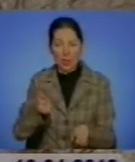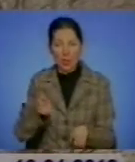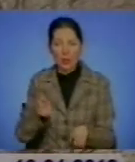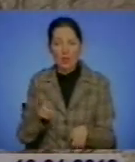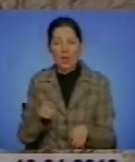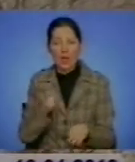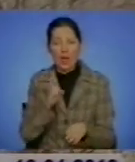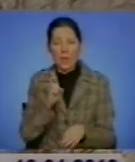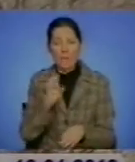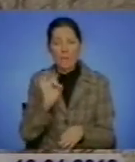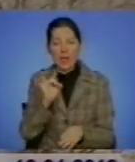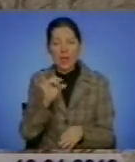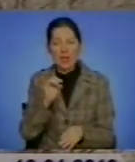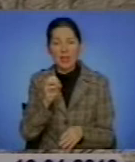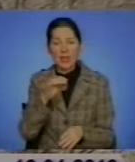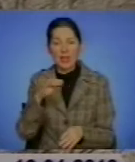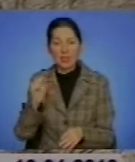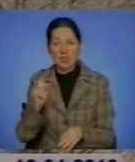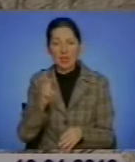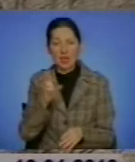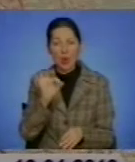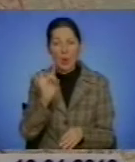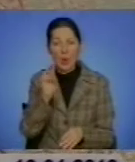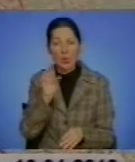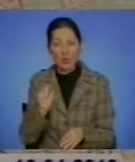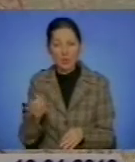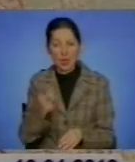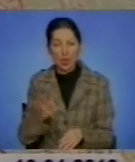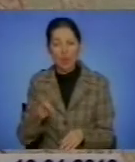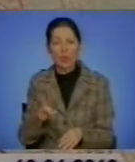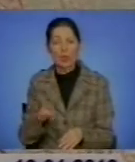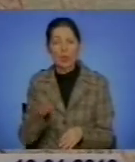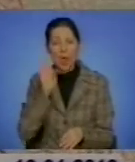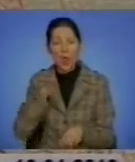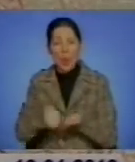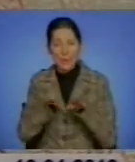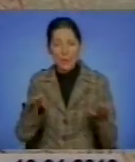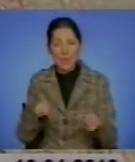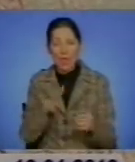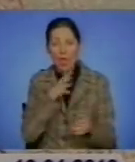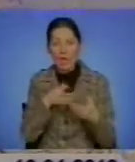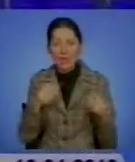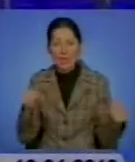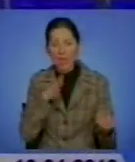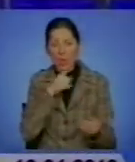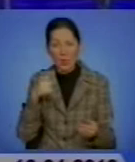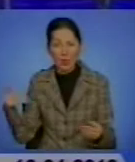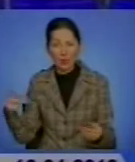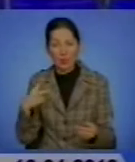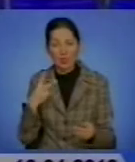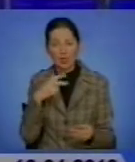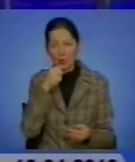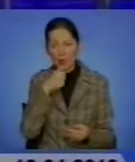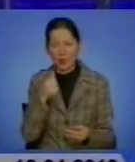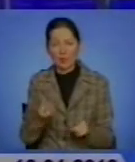та Ворщівського районів до пропуску повені та паводки у весняний період 2013 року. Під час засідання також йшлося про